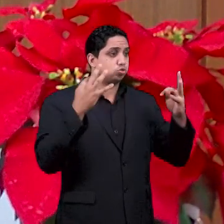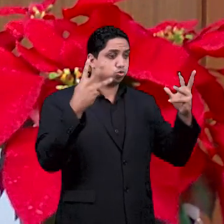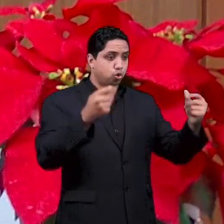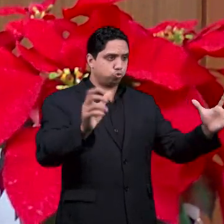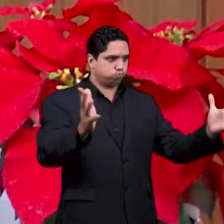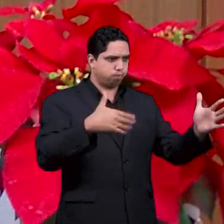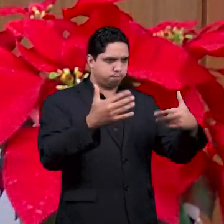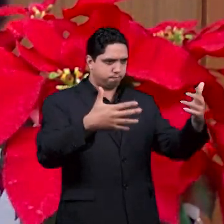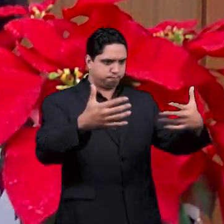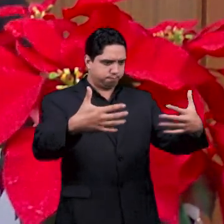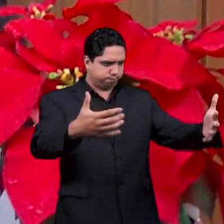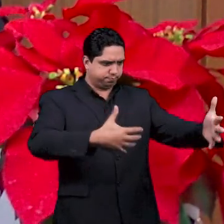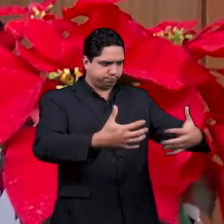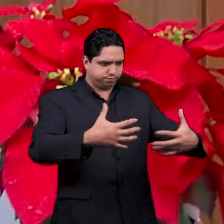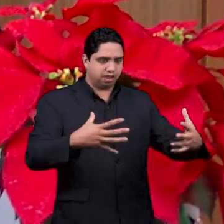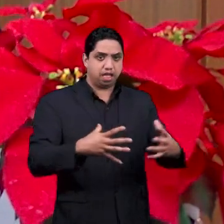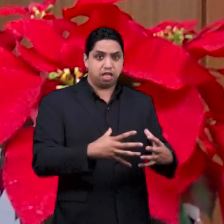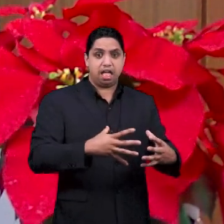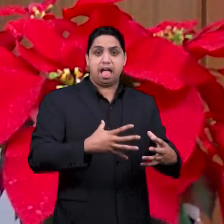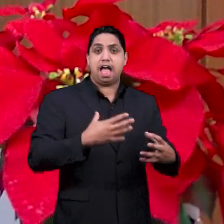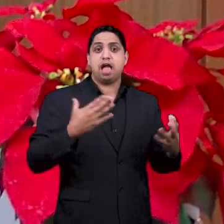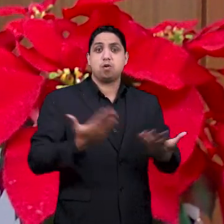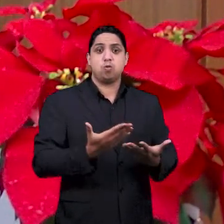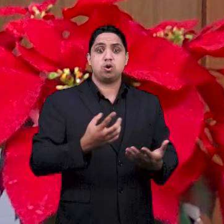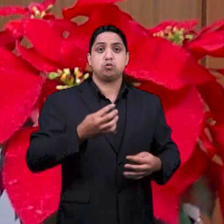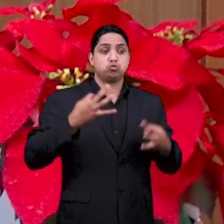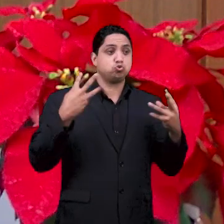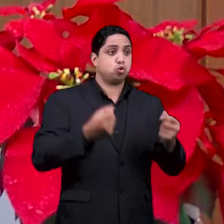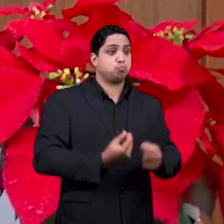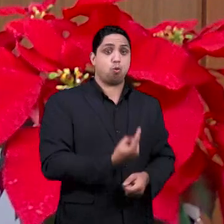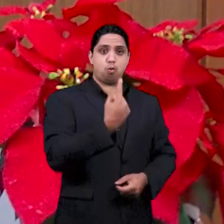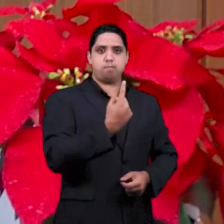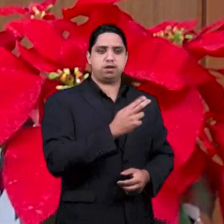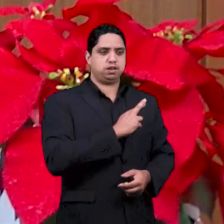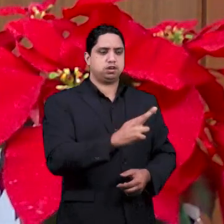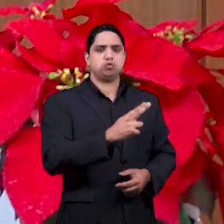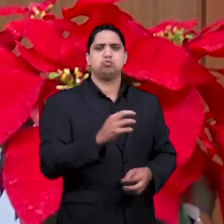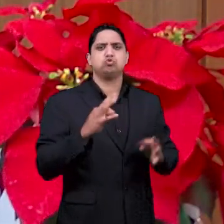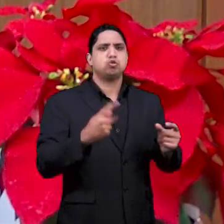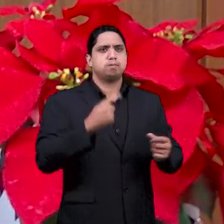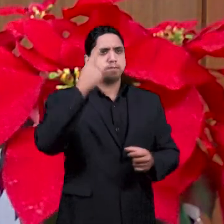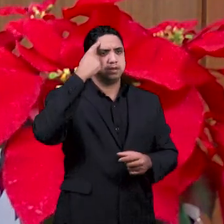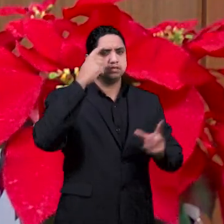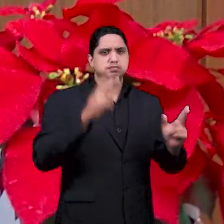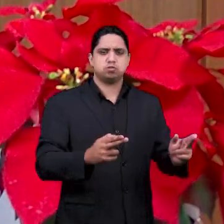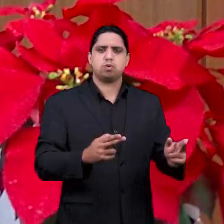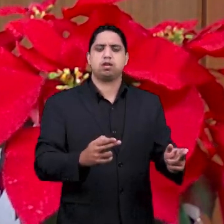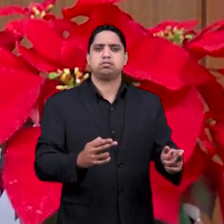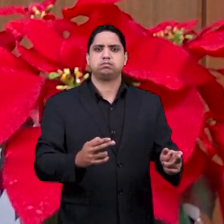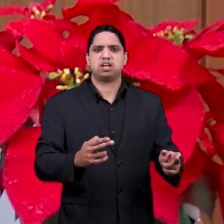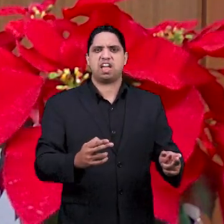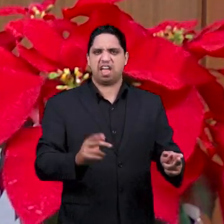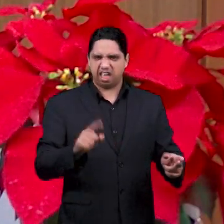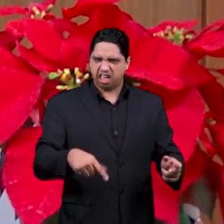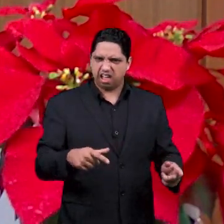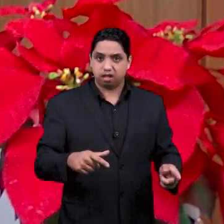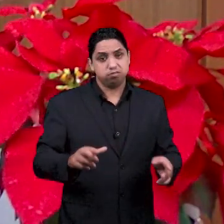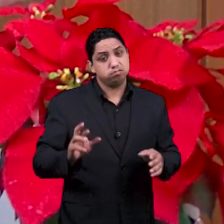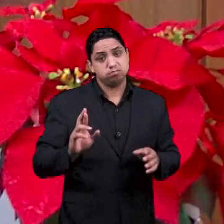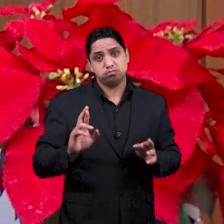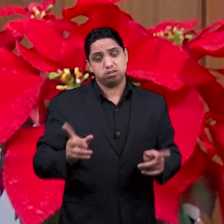и все пойдут в одну религию. Все будут думать одинаково, да? Извините, нет, это не